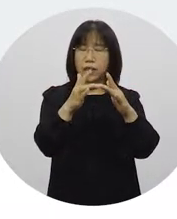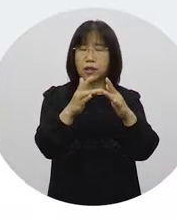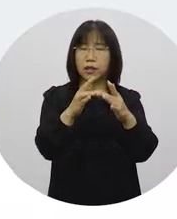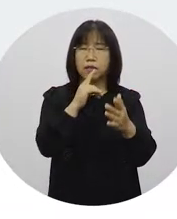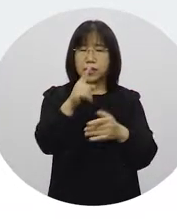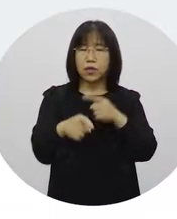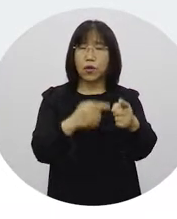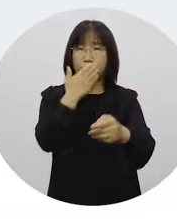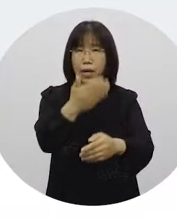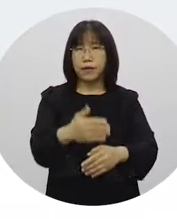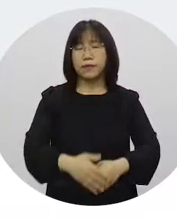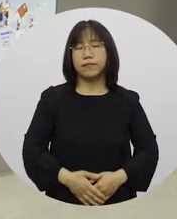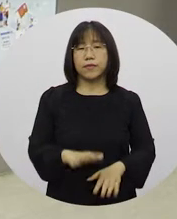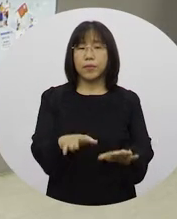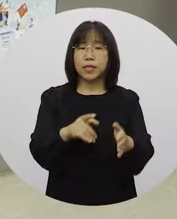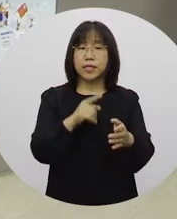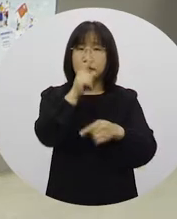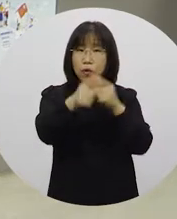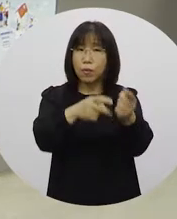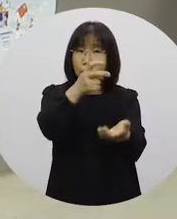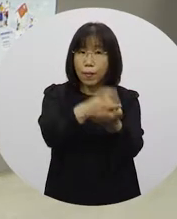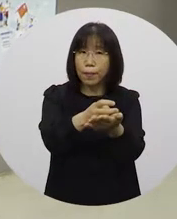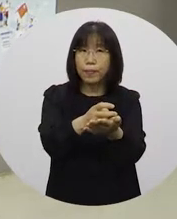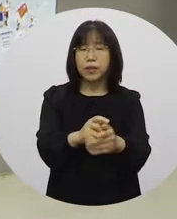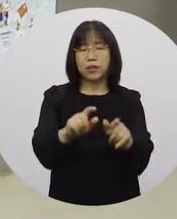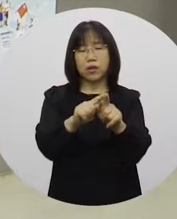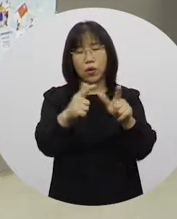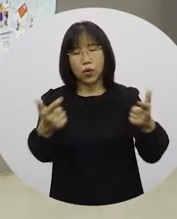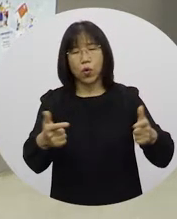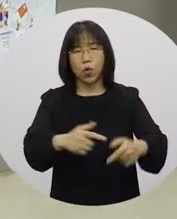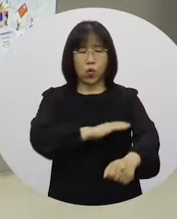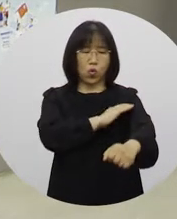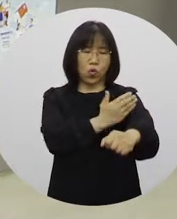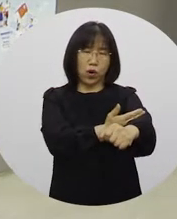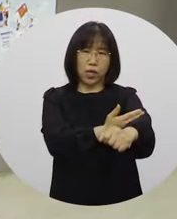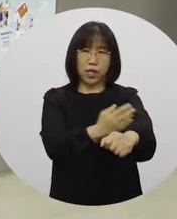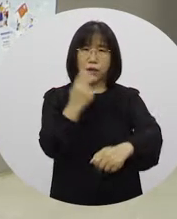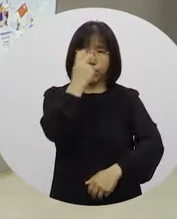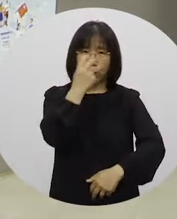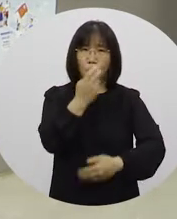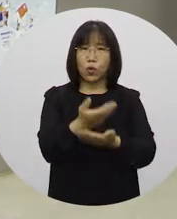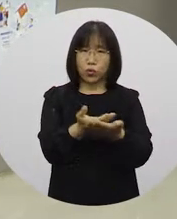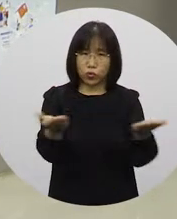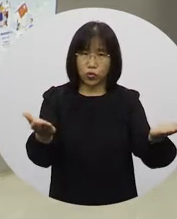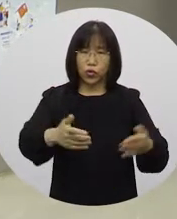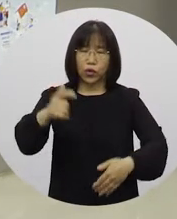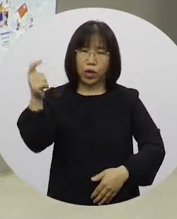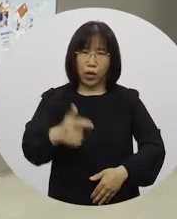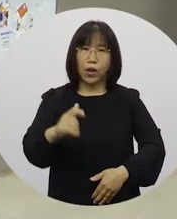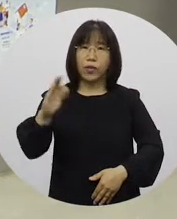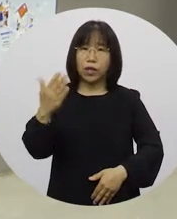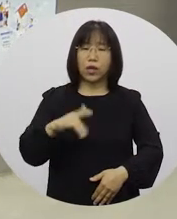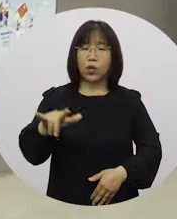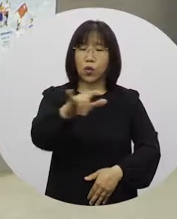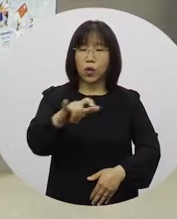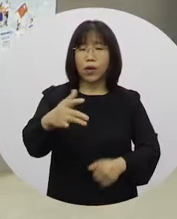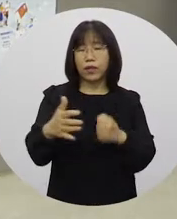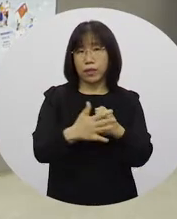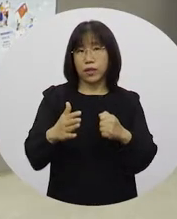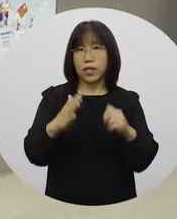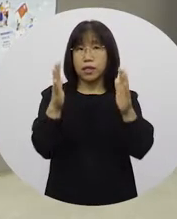가능합니다. 이번 신고제 실시로 시민 편의와 함께 임차인의 권리 보호가 더욱 강화될 것으로